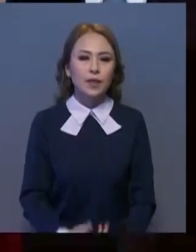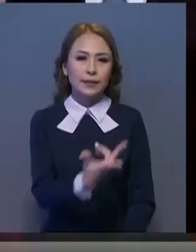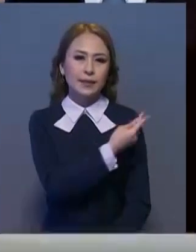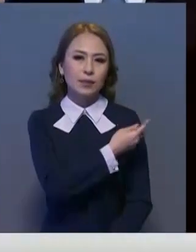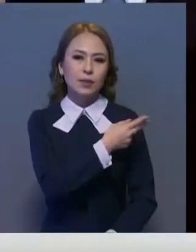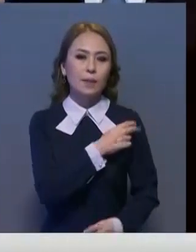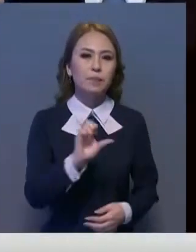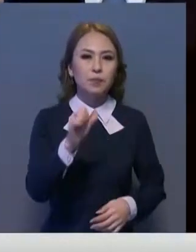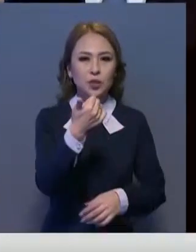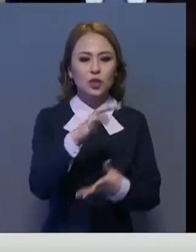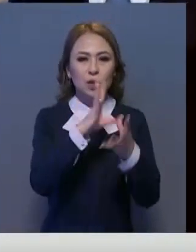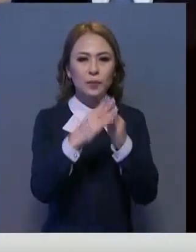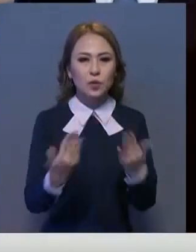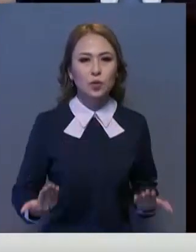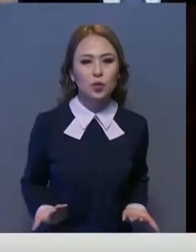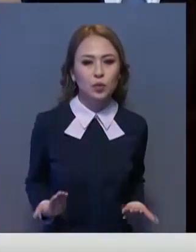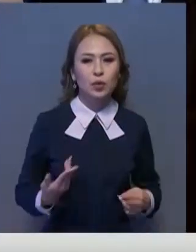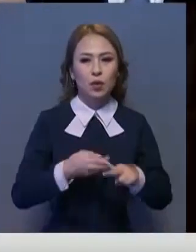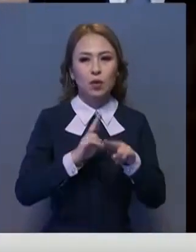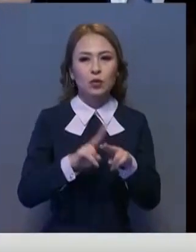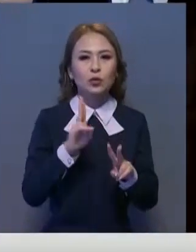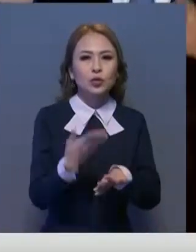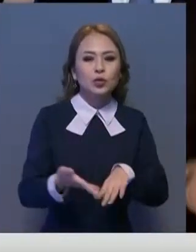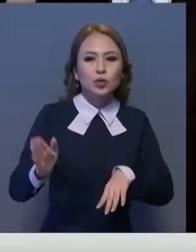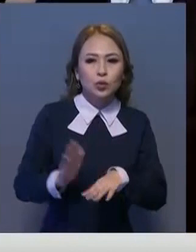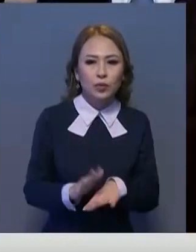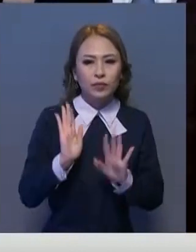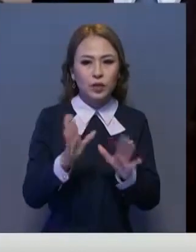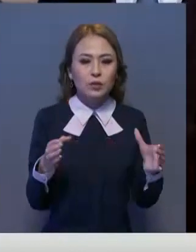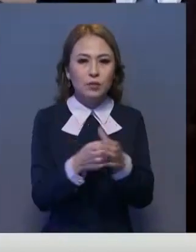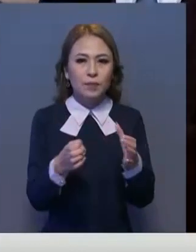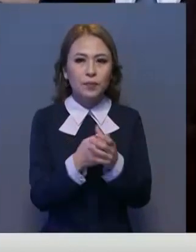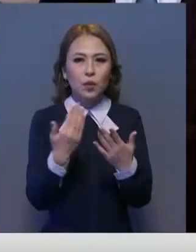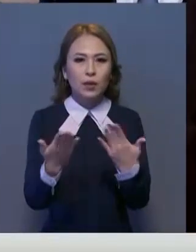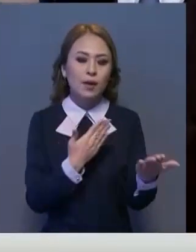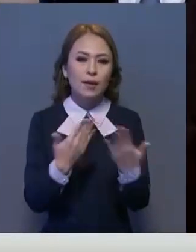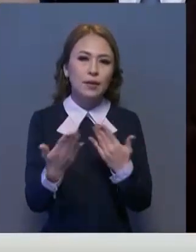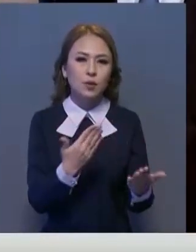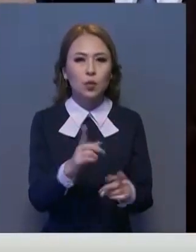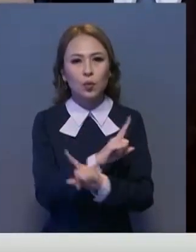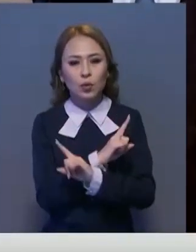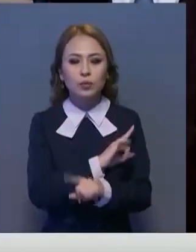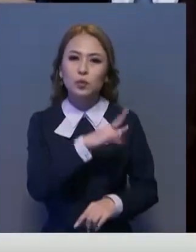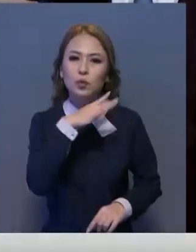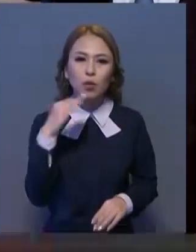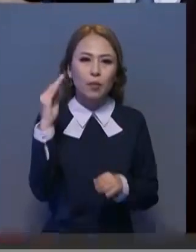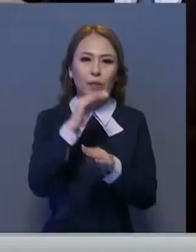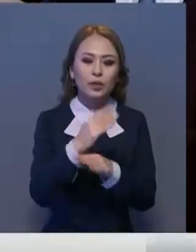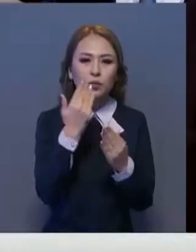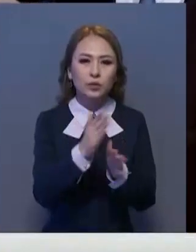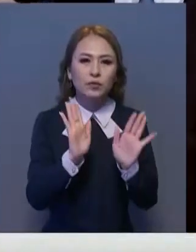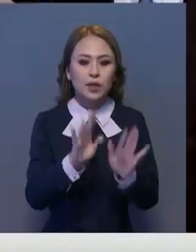Екпені бірінші кезекте өмірі қыл үстінде тұрған топтар алуы тиіс. Себебі олардың арасында өлім жітім көп. Тек осылай